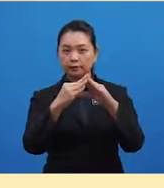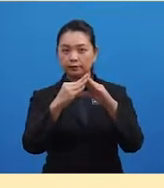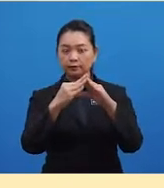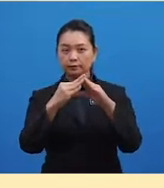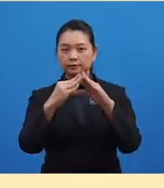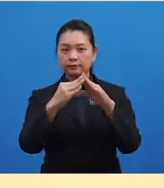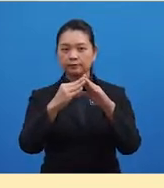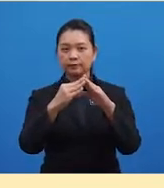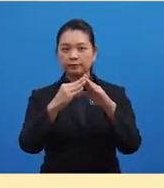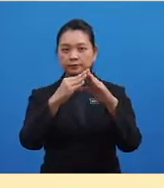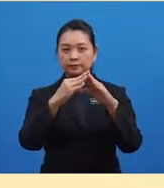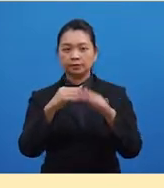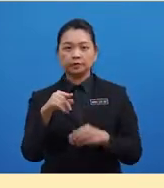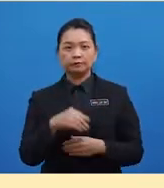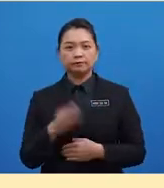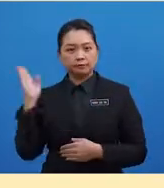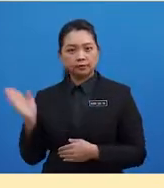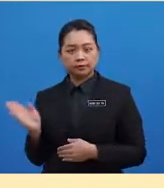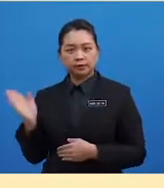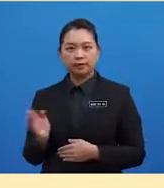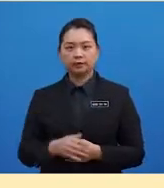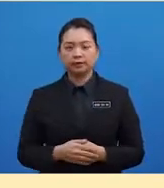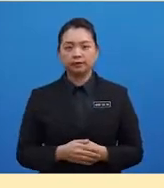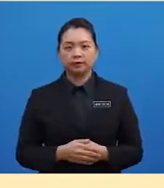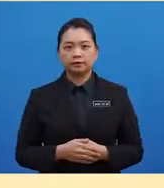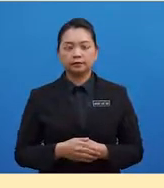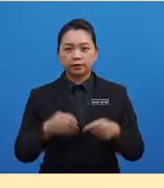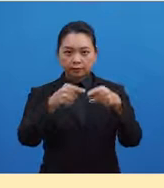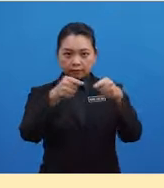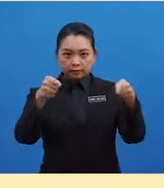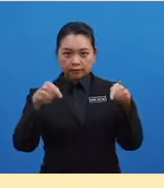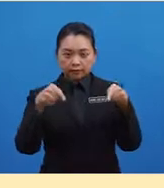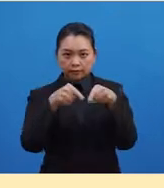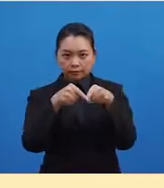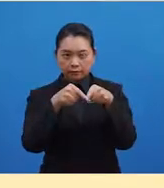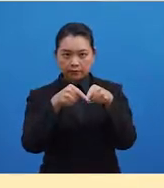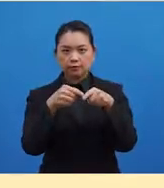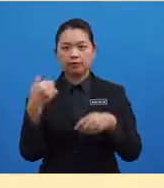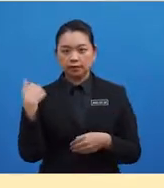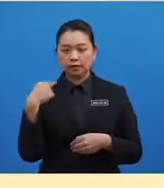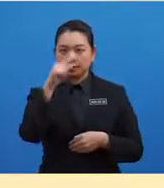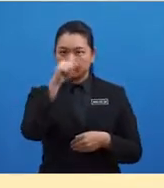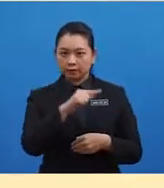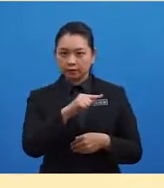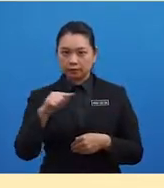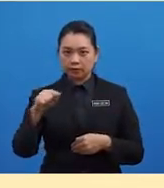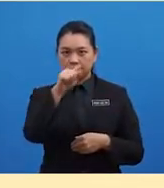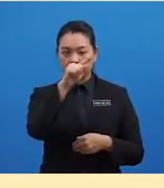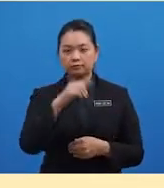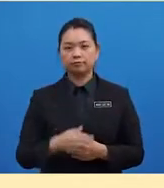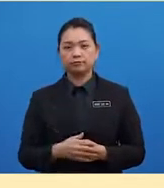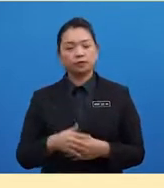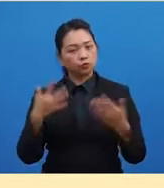segi empat sama, prisma segi empat tepat dan prisma segi tiga. Kita juga telah